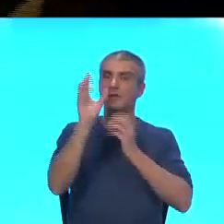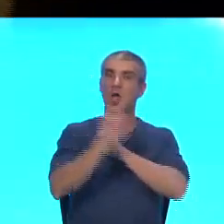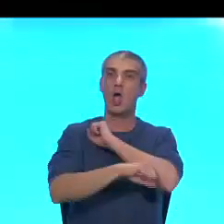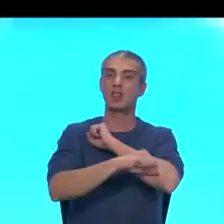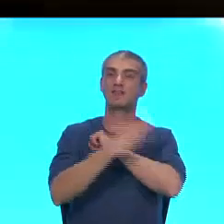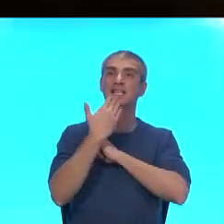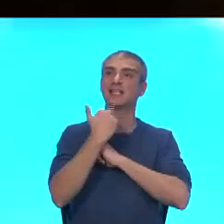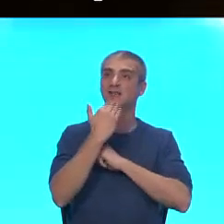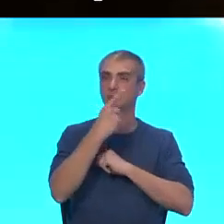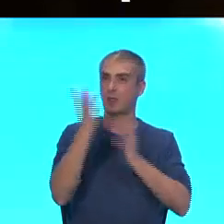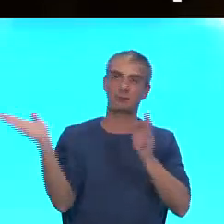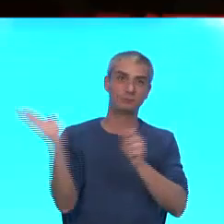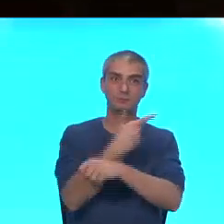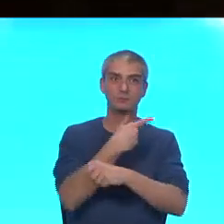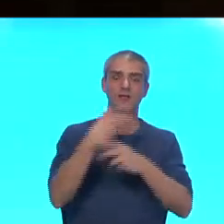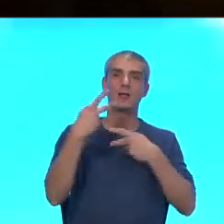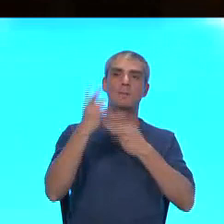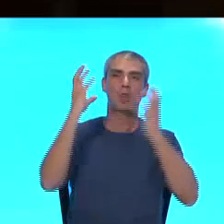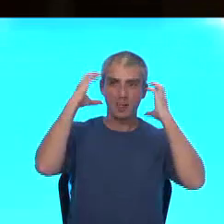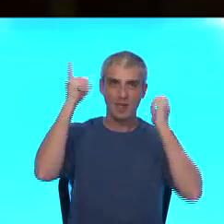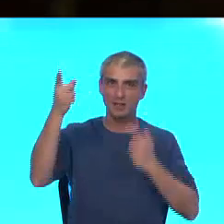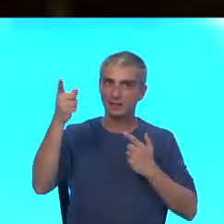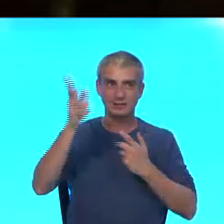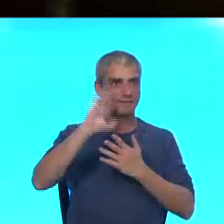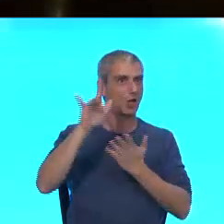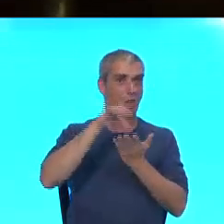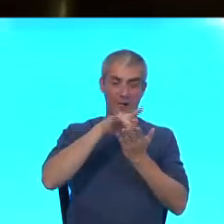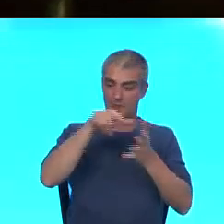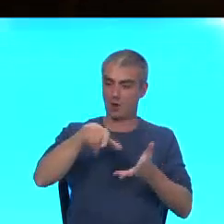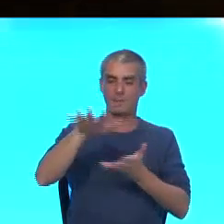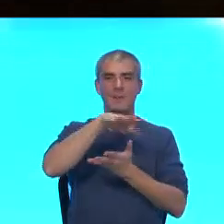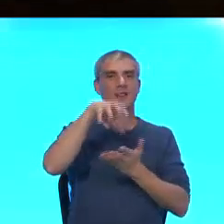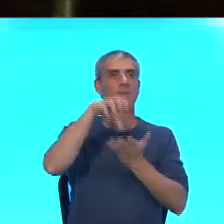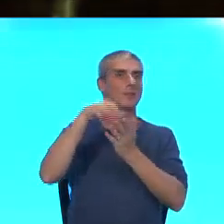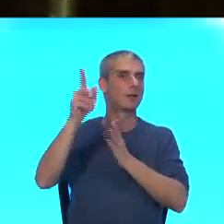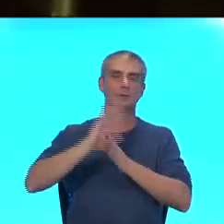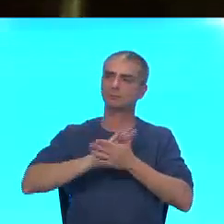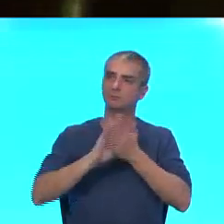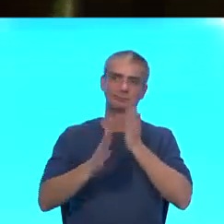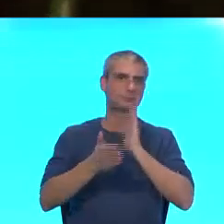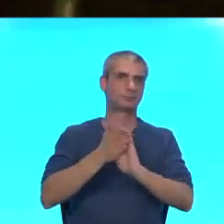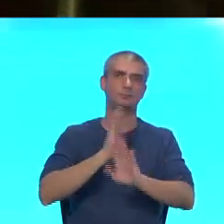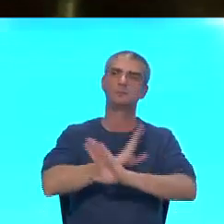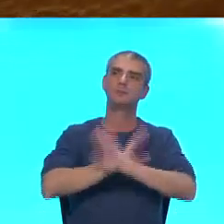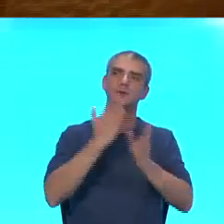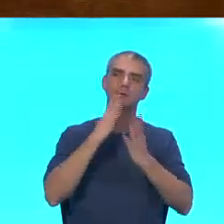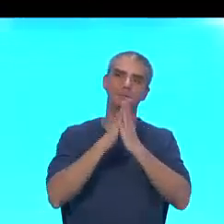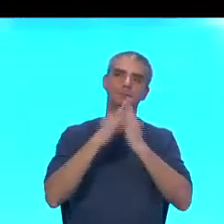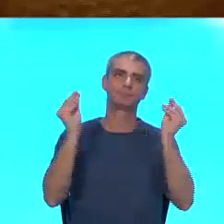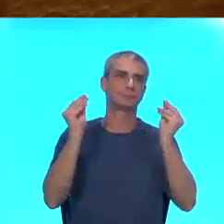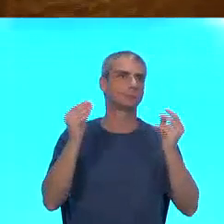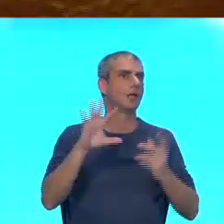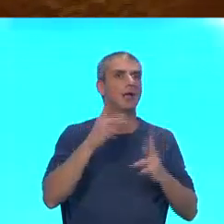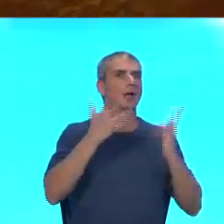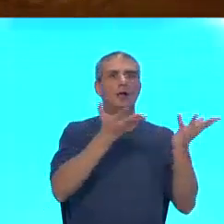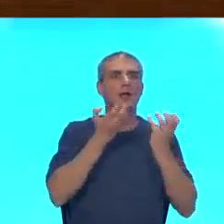העברית, עד עשה עם קרם וכל ה... המקום הזה, מתחם התחנה, זהו. אין כלום, כן. איך נמשוך לכאן